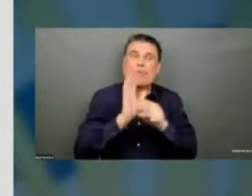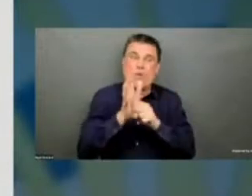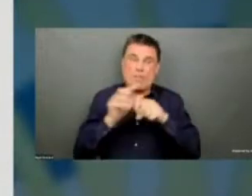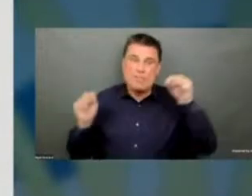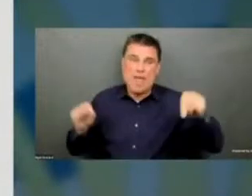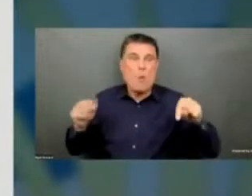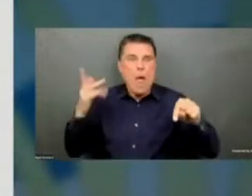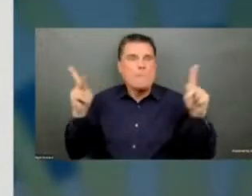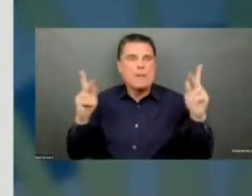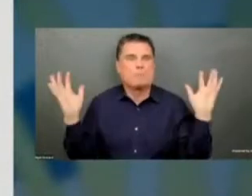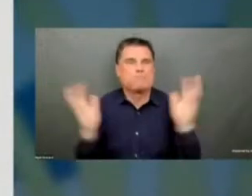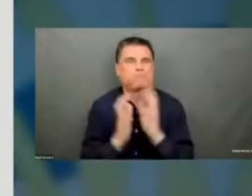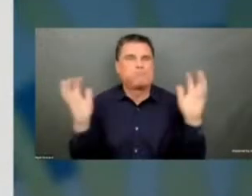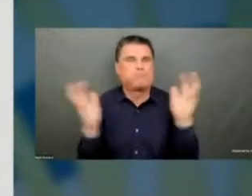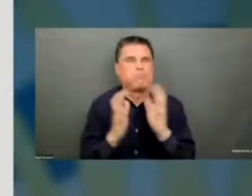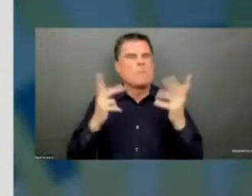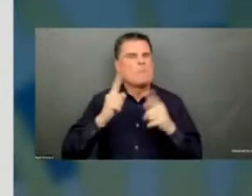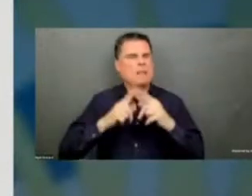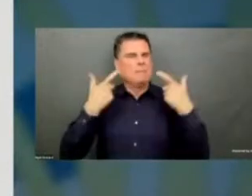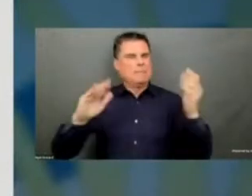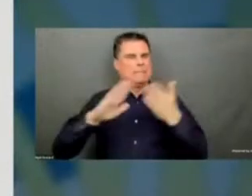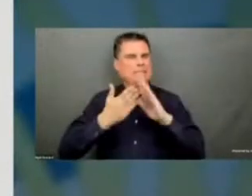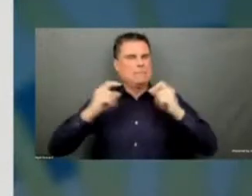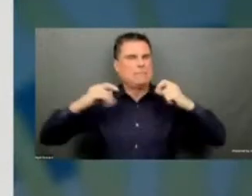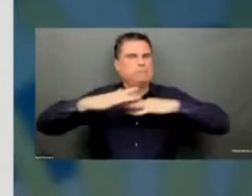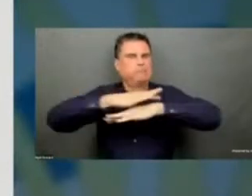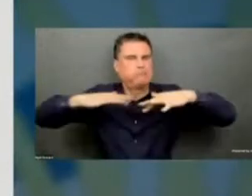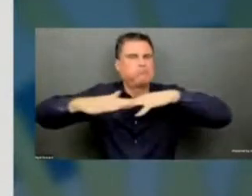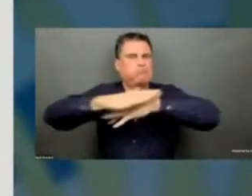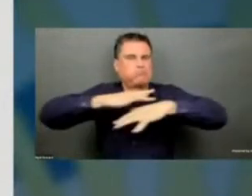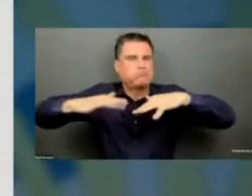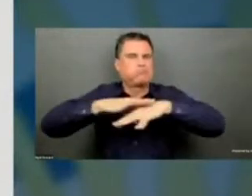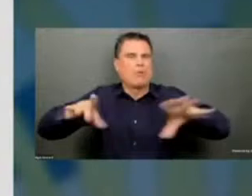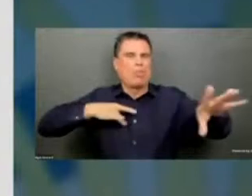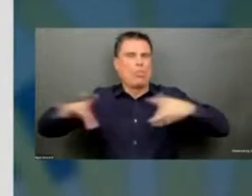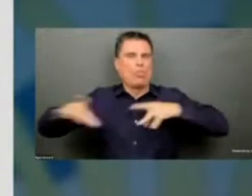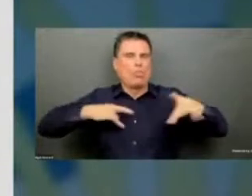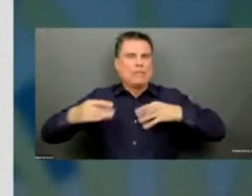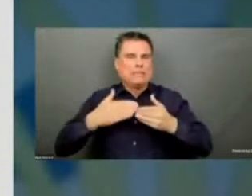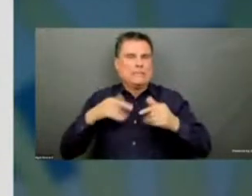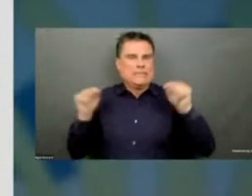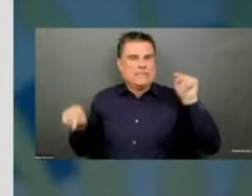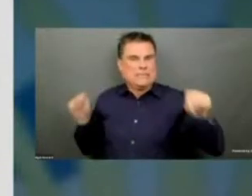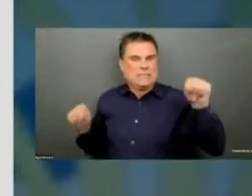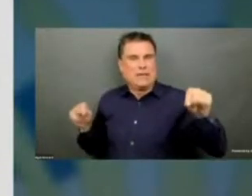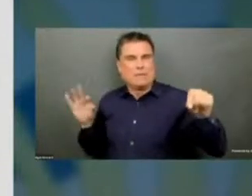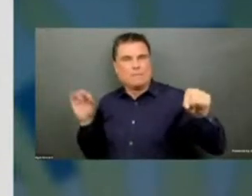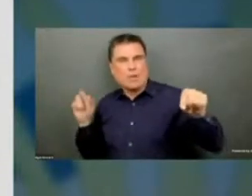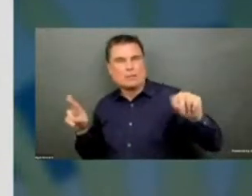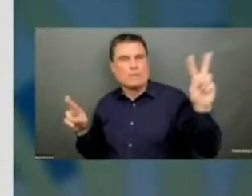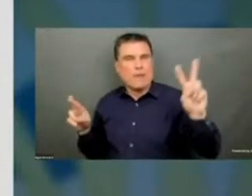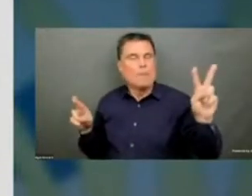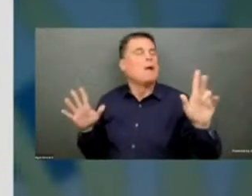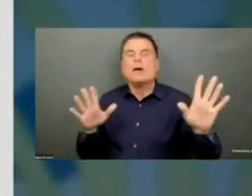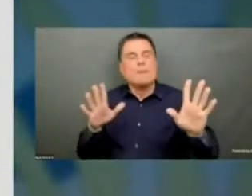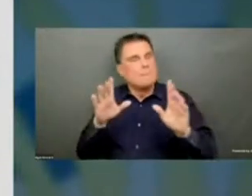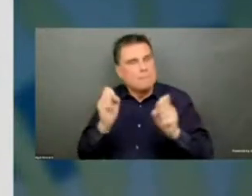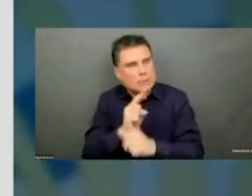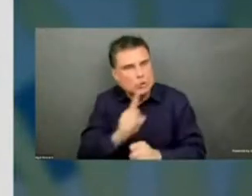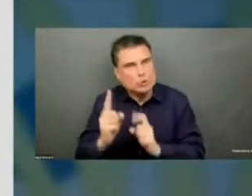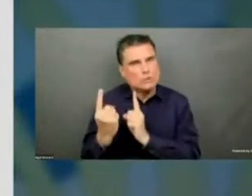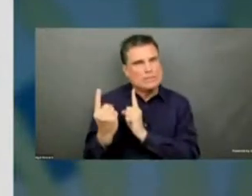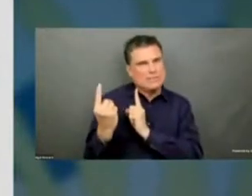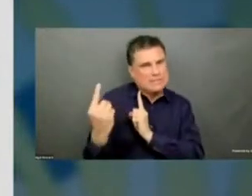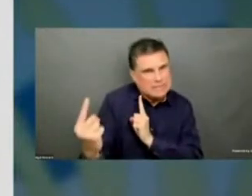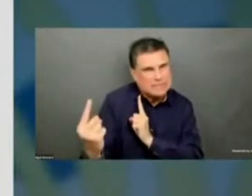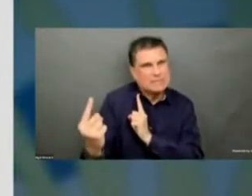所以我们还 attention 是要 to 更 making 加 sure 密 that 切 our 的重视在 connections 这 with 些地 each 区 other, 的 those 人。 needed connections that 这 we 也 have, 就是我们 are BC done in a 省 safe 最 way. 广泛的